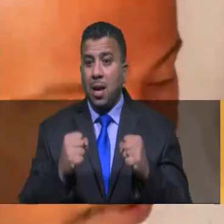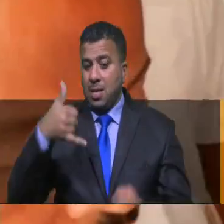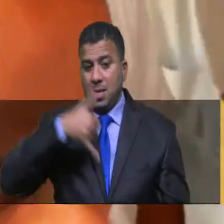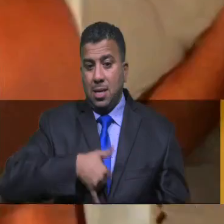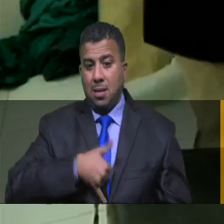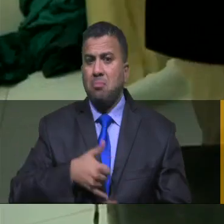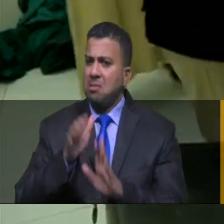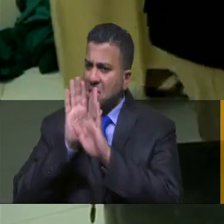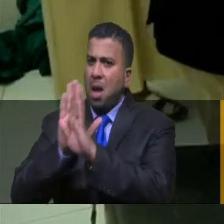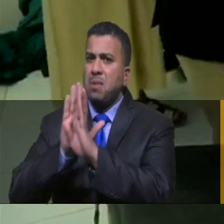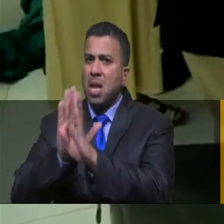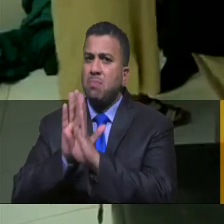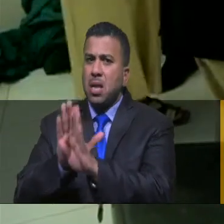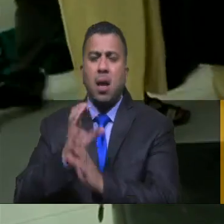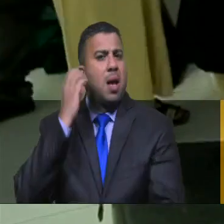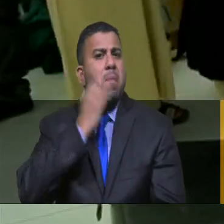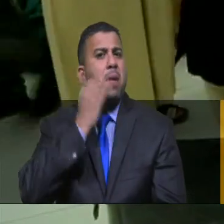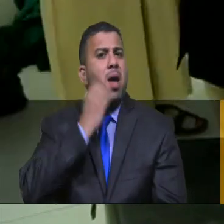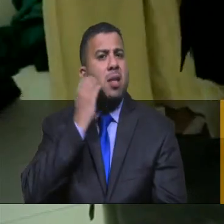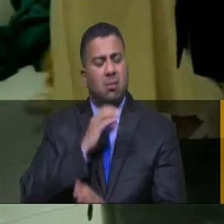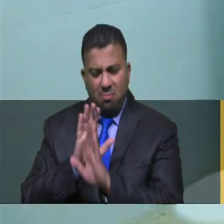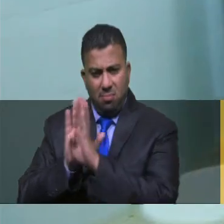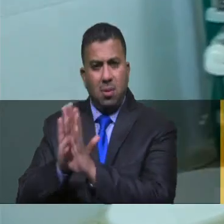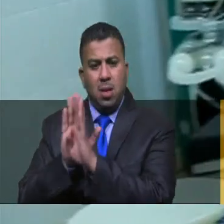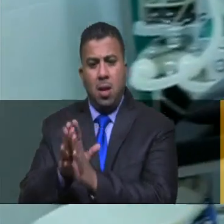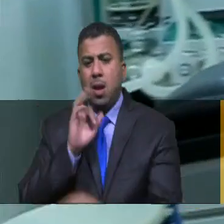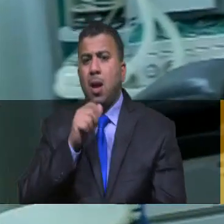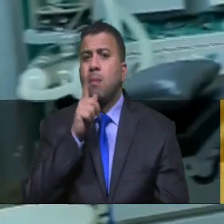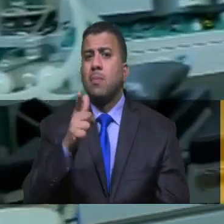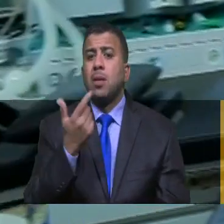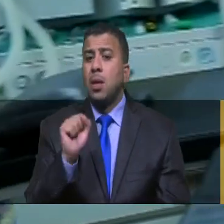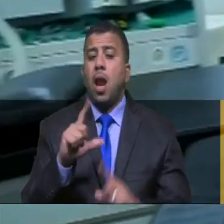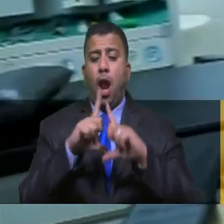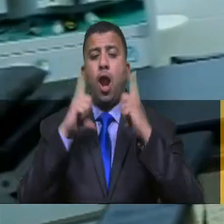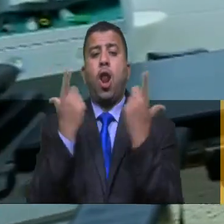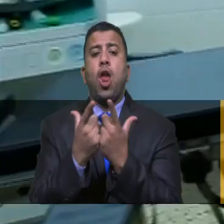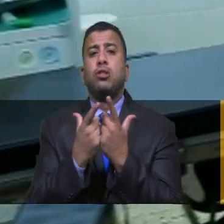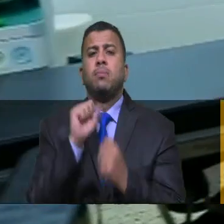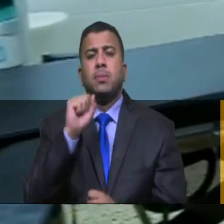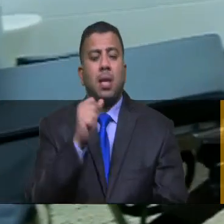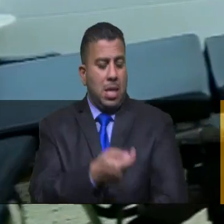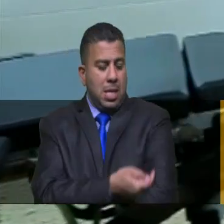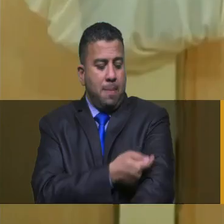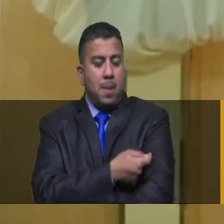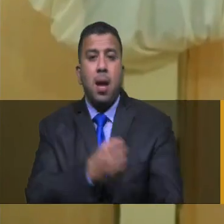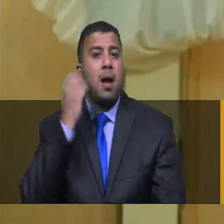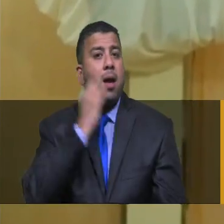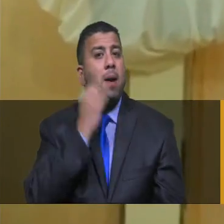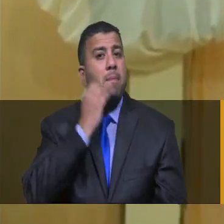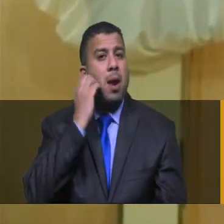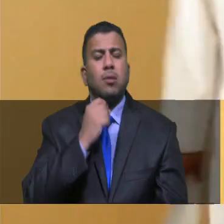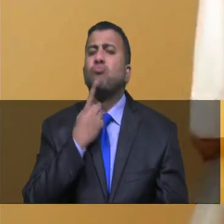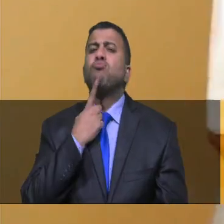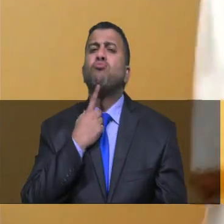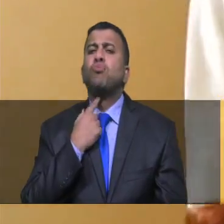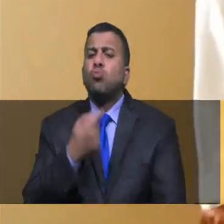بدعم غير محدود من قبل دولة الإمارات، تمثل بوصول لجنة طبية إماراتية خاصة بالاطلاع على